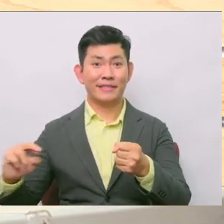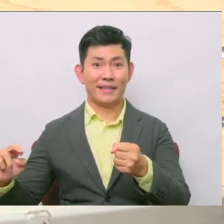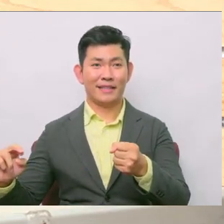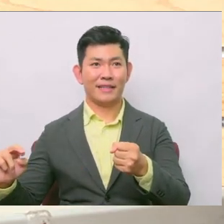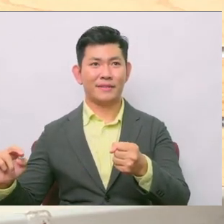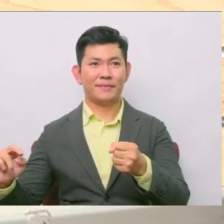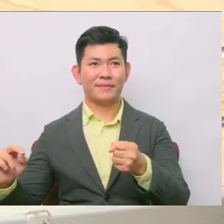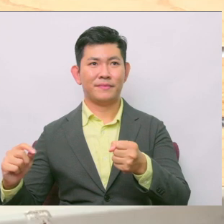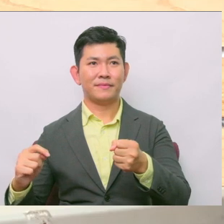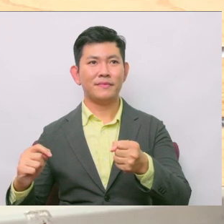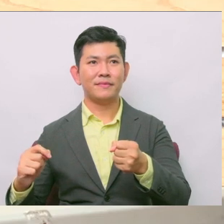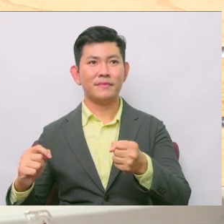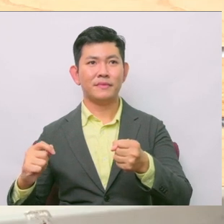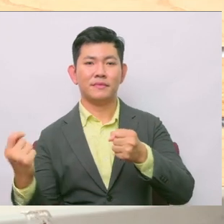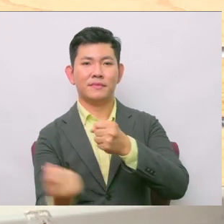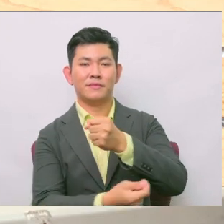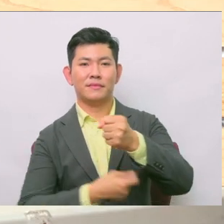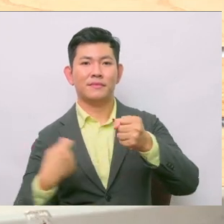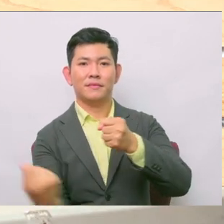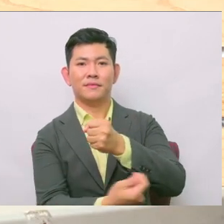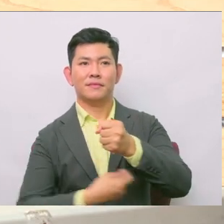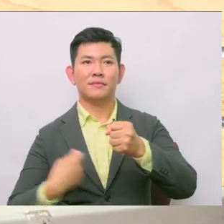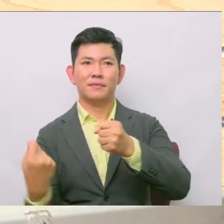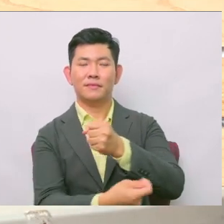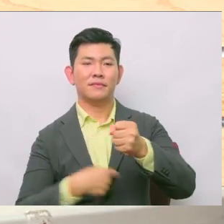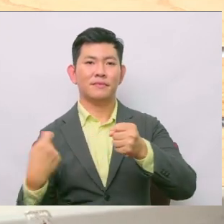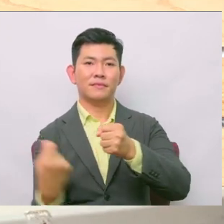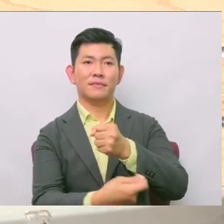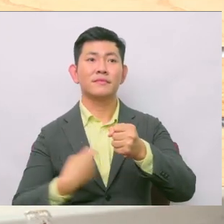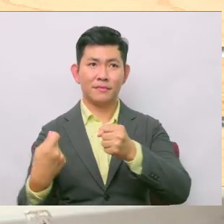ะคะพันนะคะพันให้รอบนะคะ